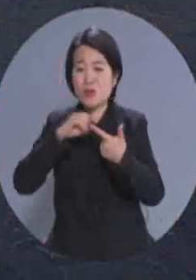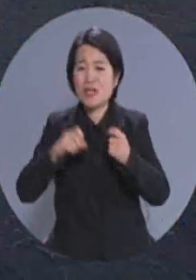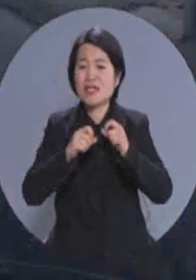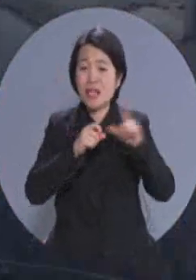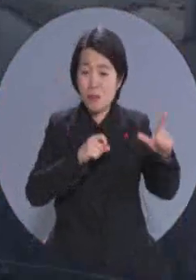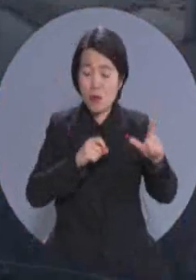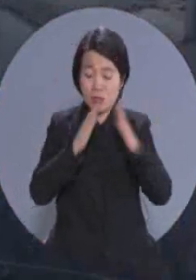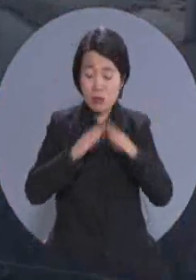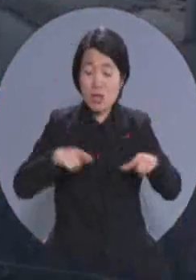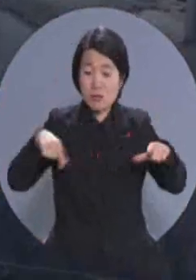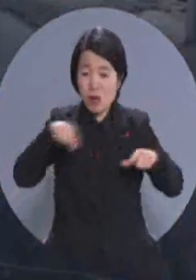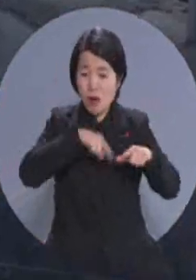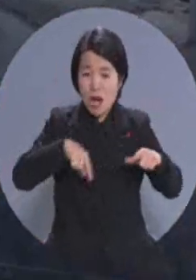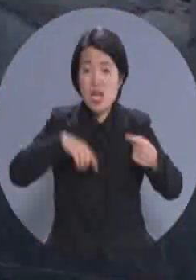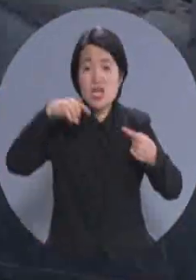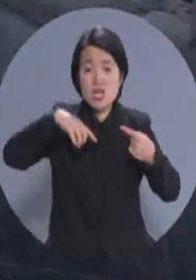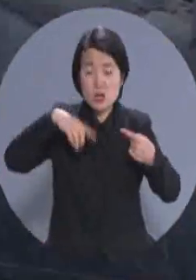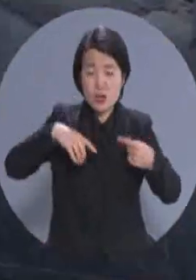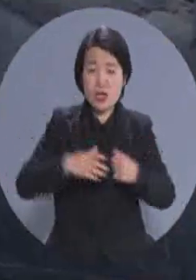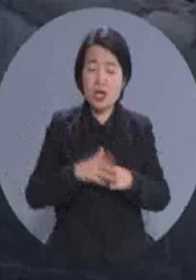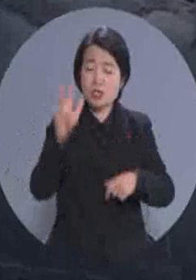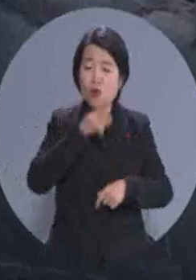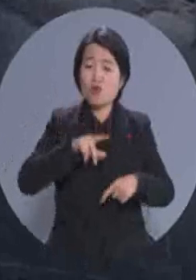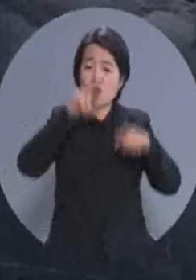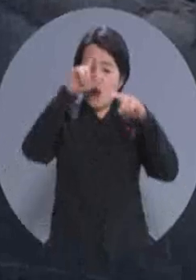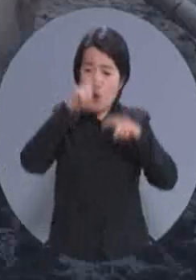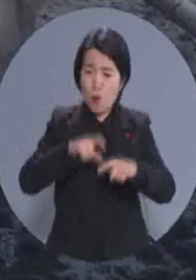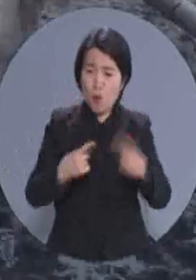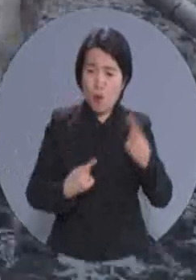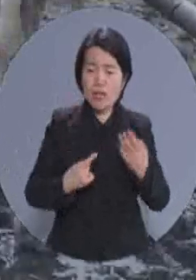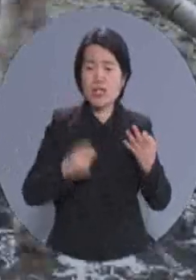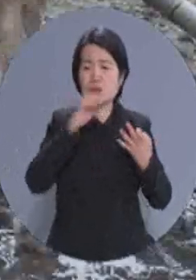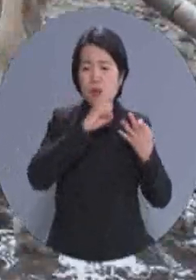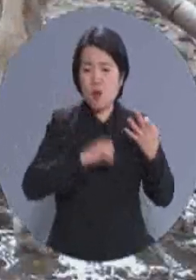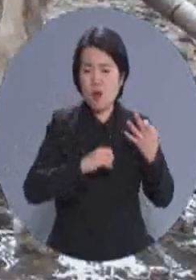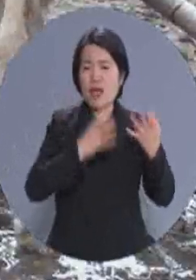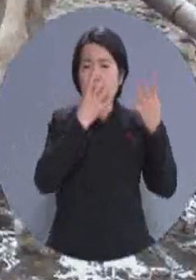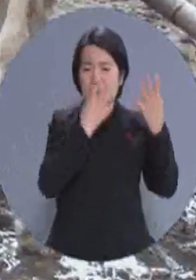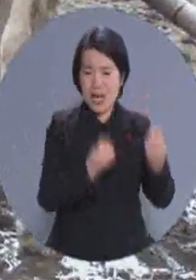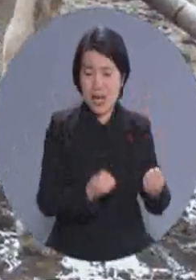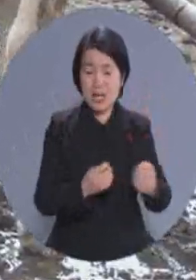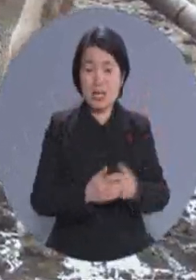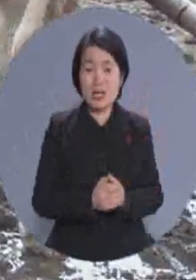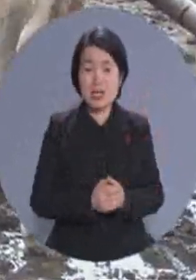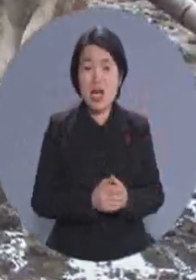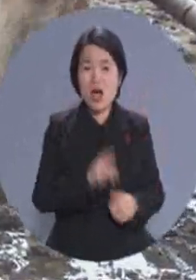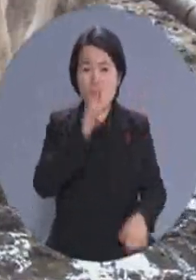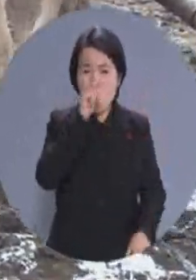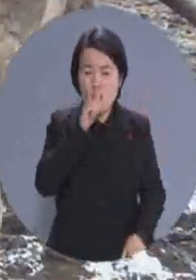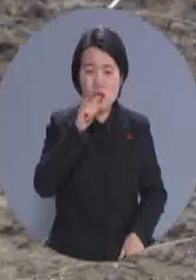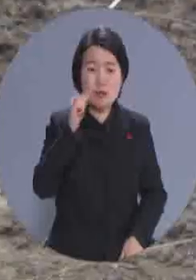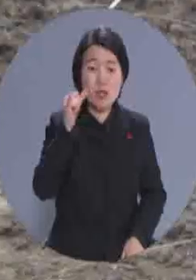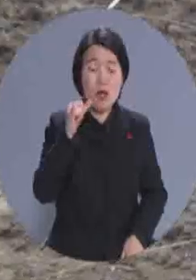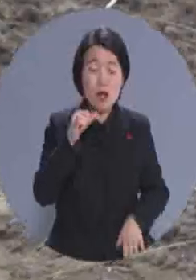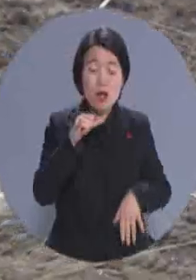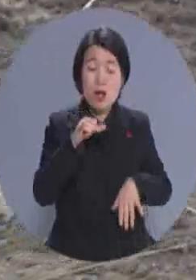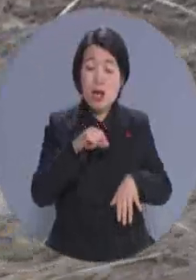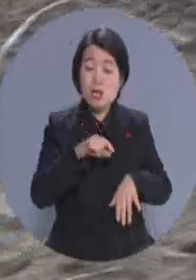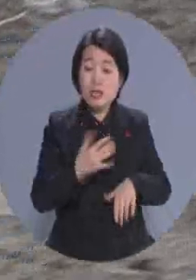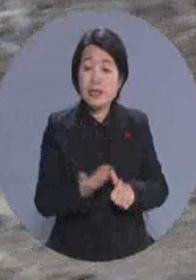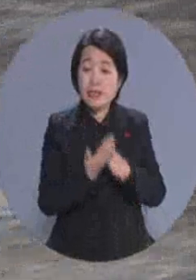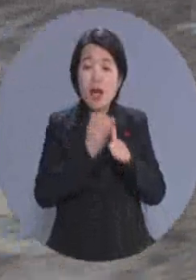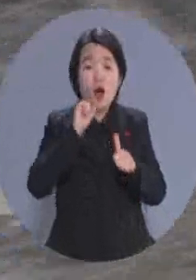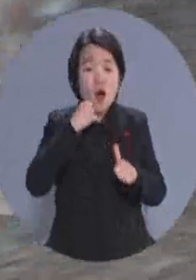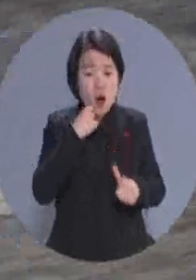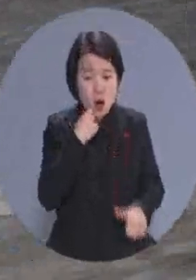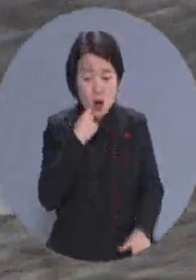전남에서는 가장 많고 전국 평균보다 14% 높습니다 고급육 생산이 어려운 암소 위주로 사육이